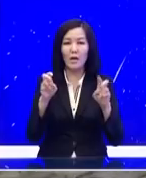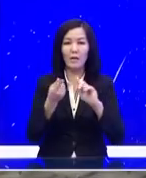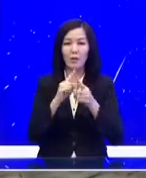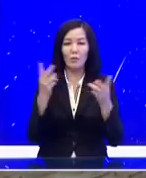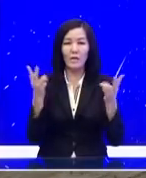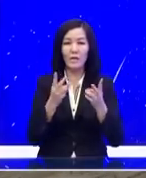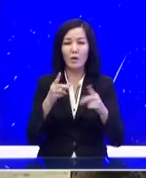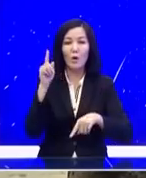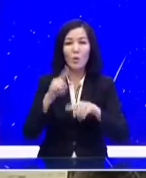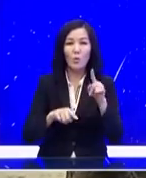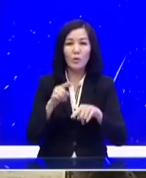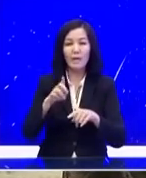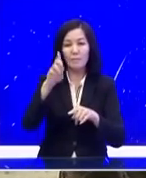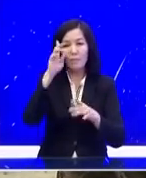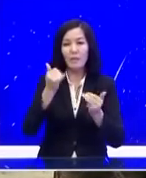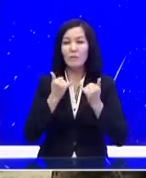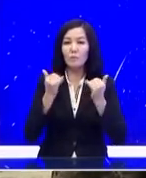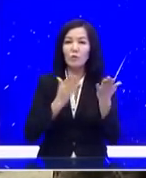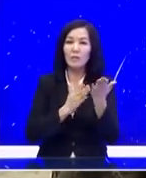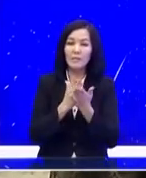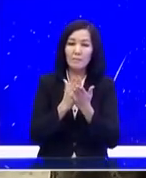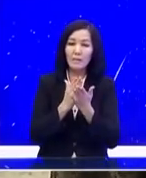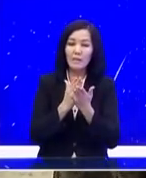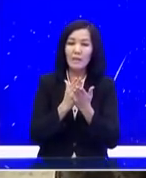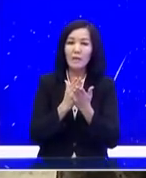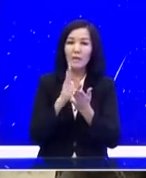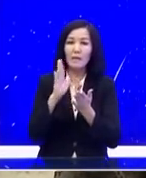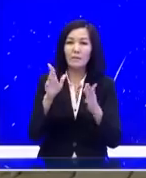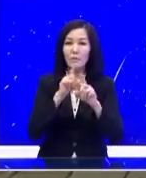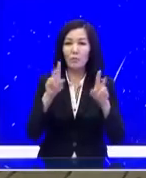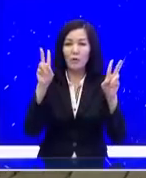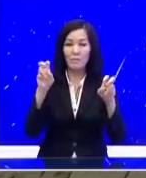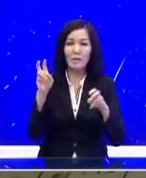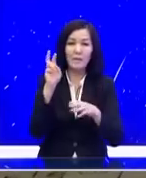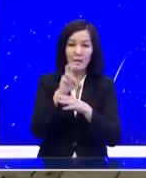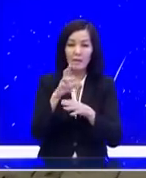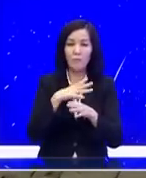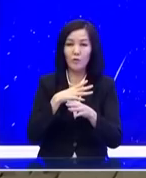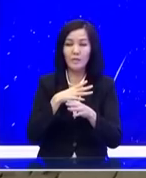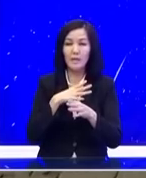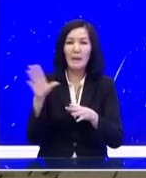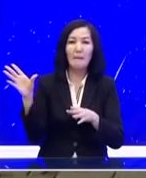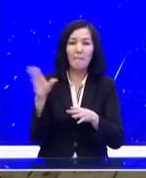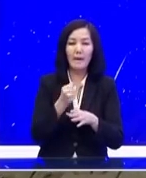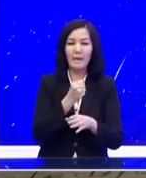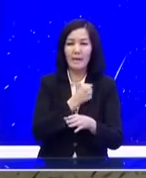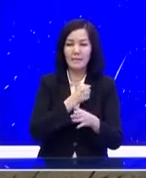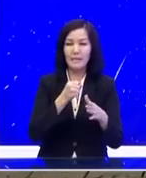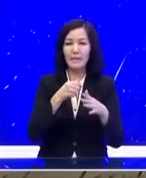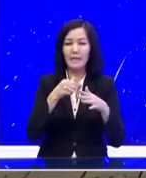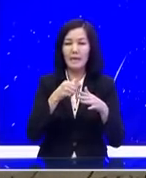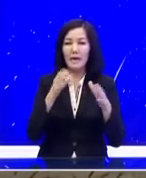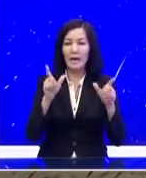президент. Отанымыз үшін қызмет етеміз деп осындай ұранмен келіп отырсыздар. Сондықтан баршаңызға